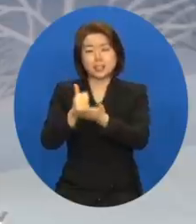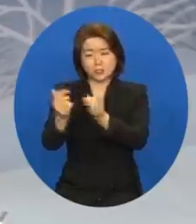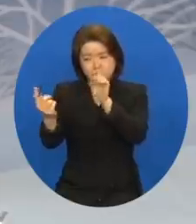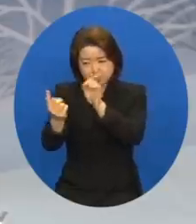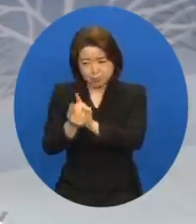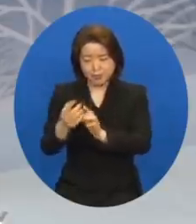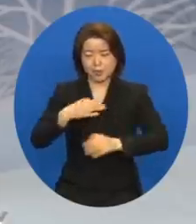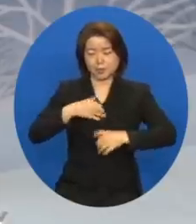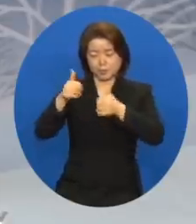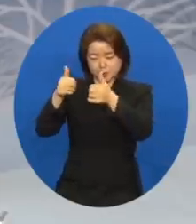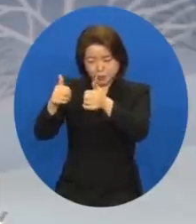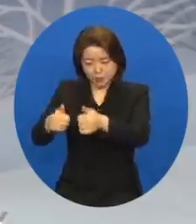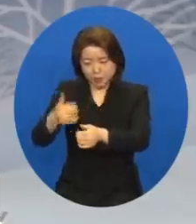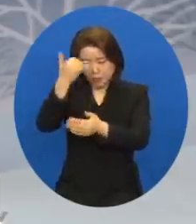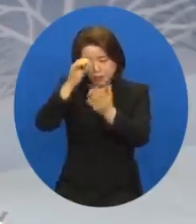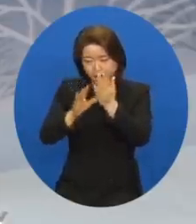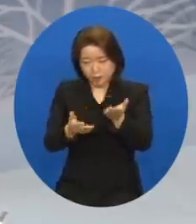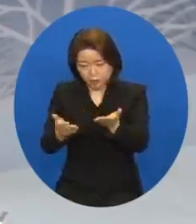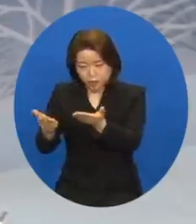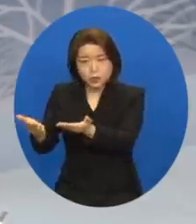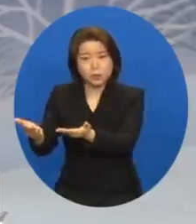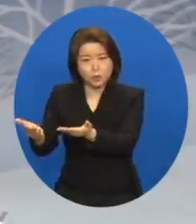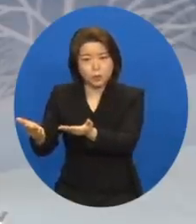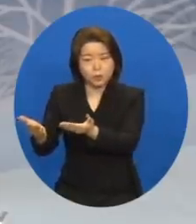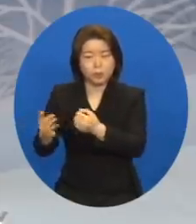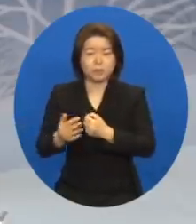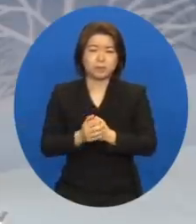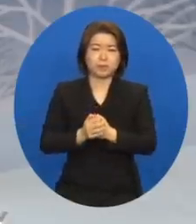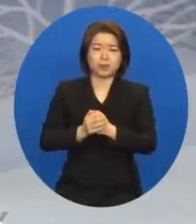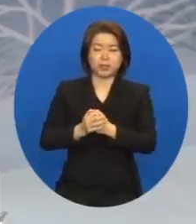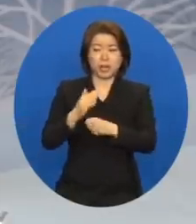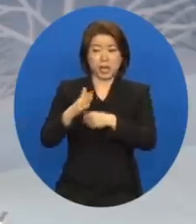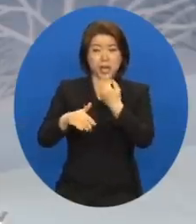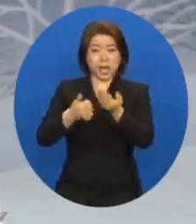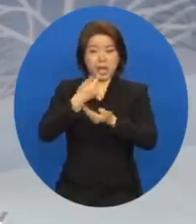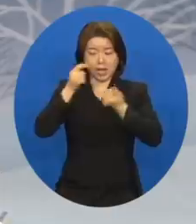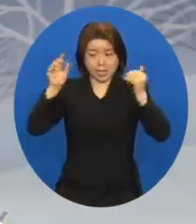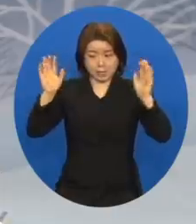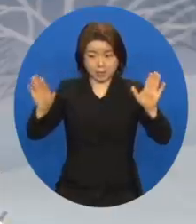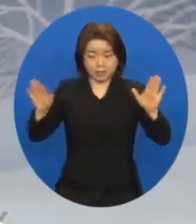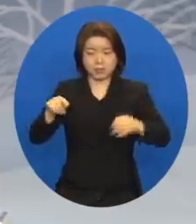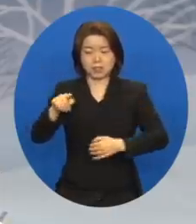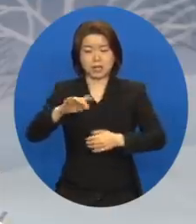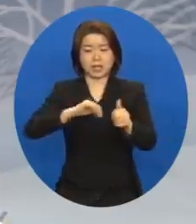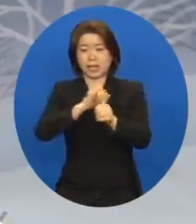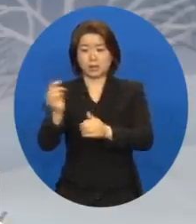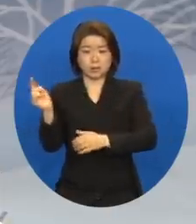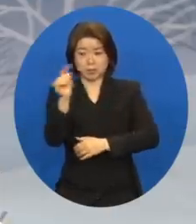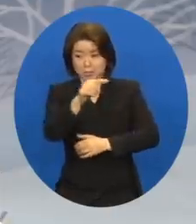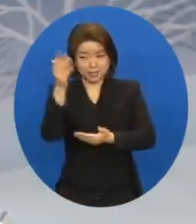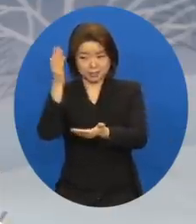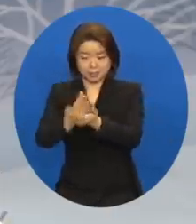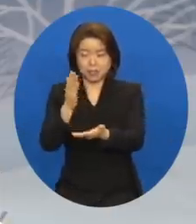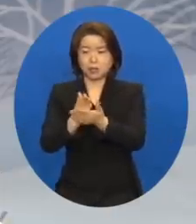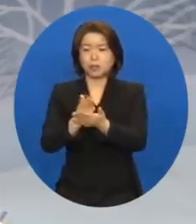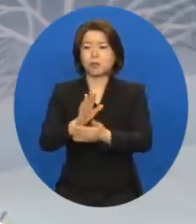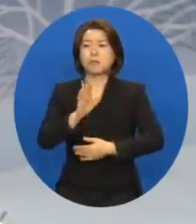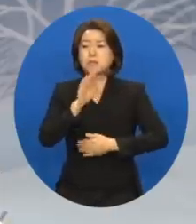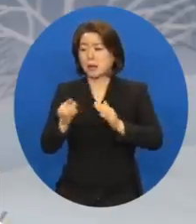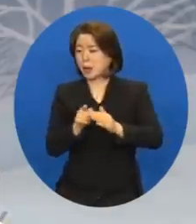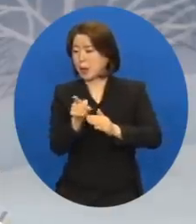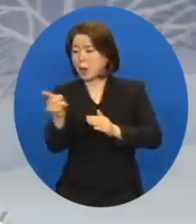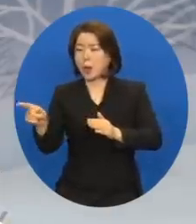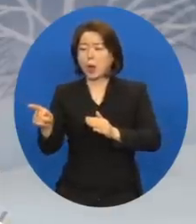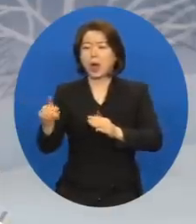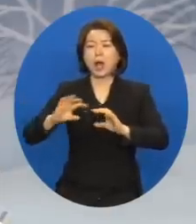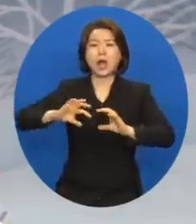거기에 경배하고 예물을 드리고 하나님의 천사가 헤롯에게 가지 말고 바로 돌아가라고 하는 지시를